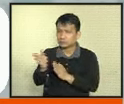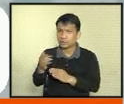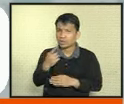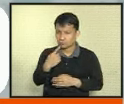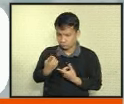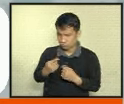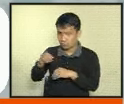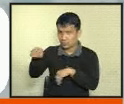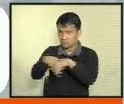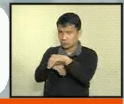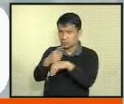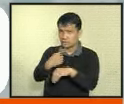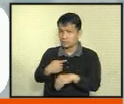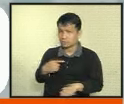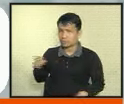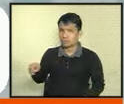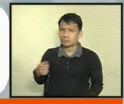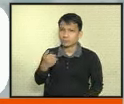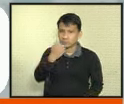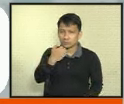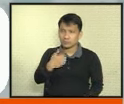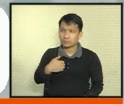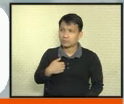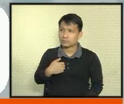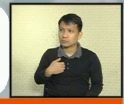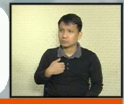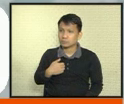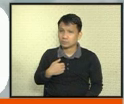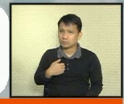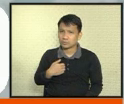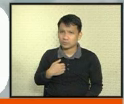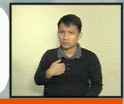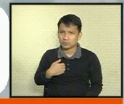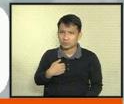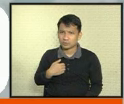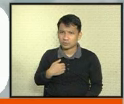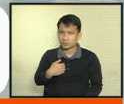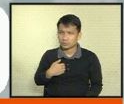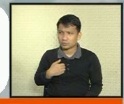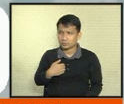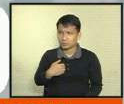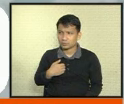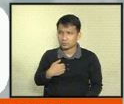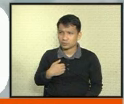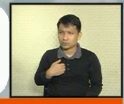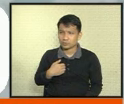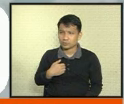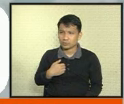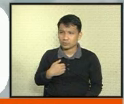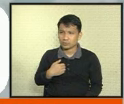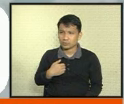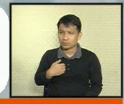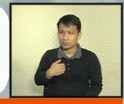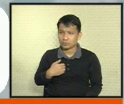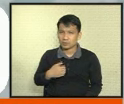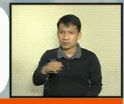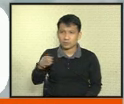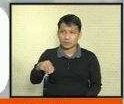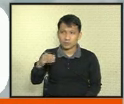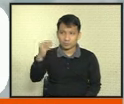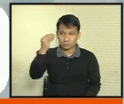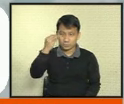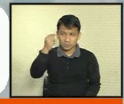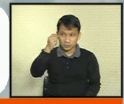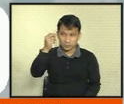akin? Tinarantado niyo pa rin ako. Okay. Niloko niyo pa rin kami. Okay. Miss Teresita, excuse me, ma'am. Miss Teresita Navarro,